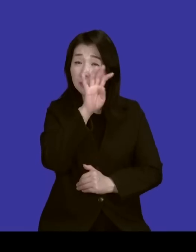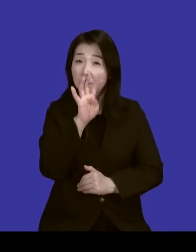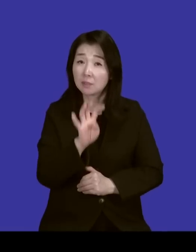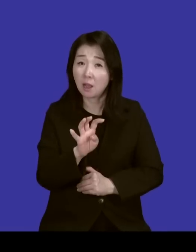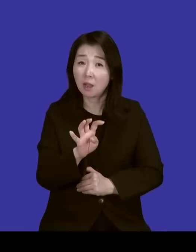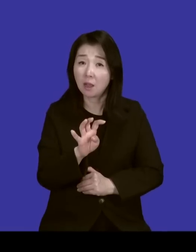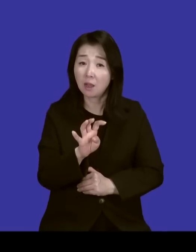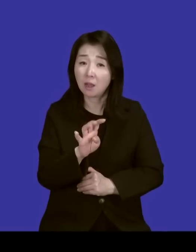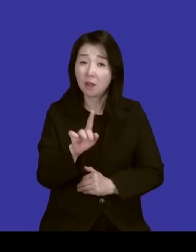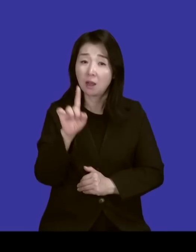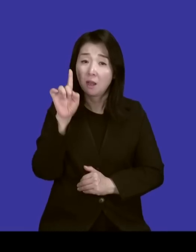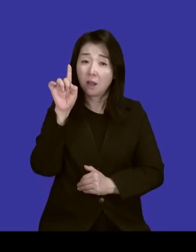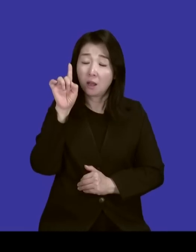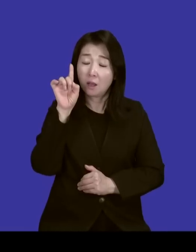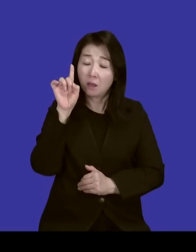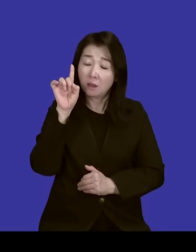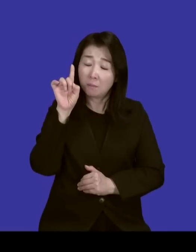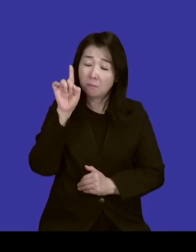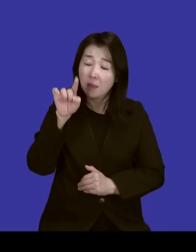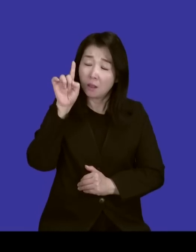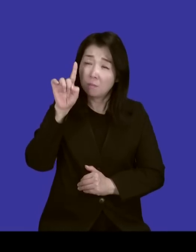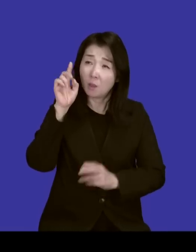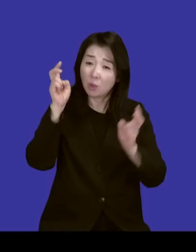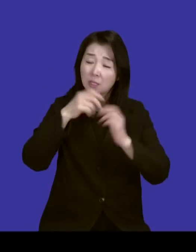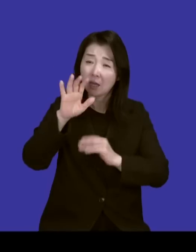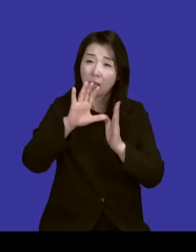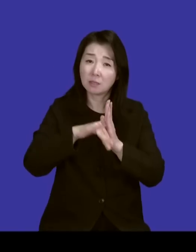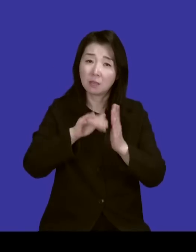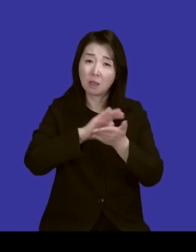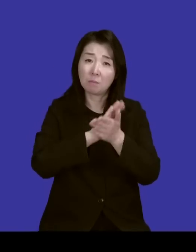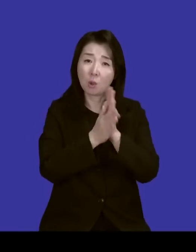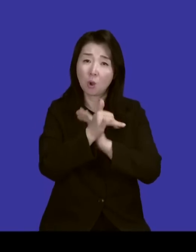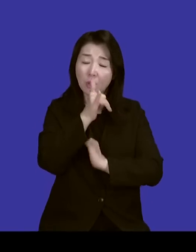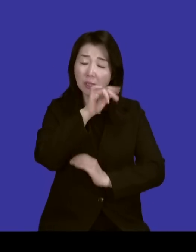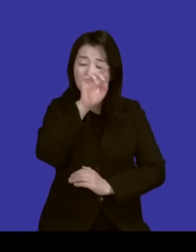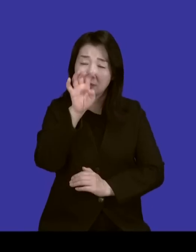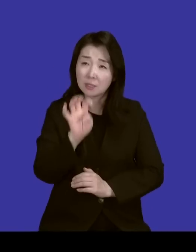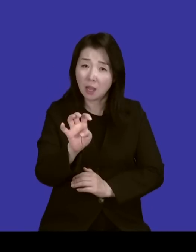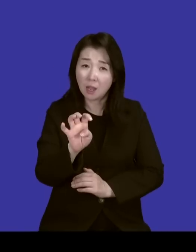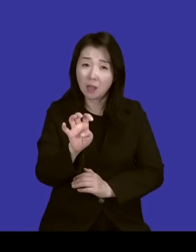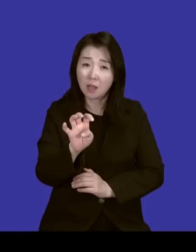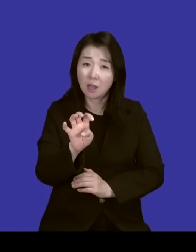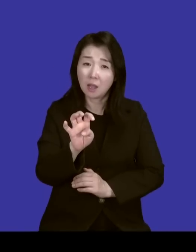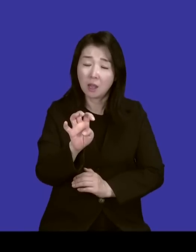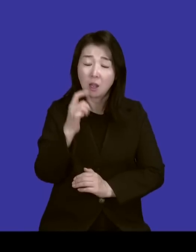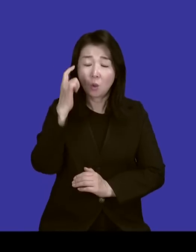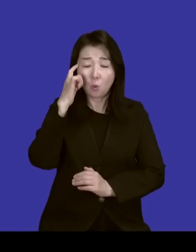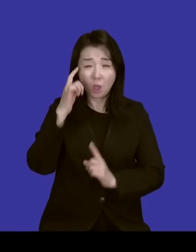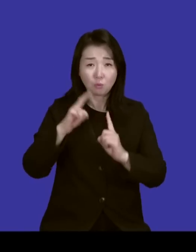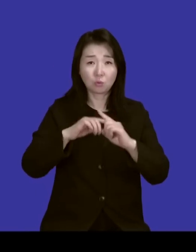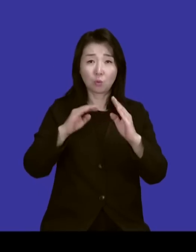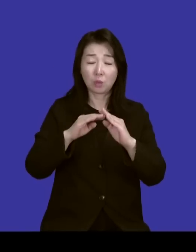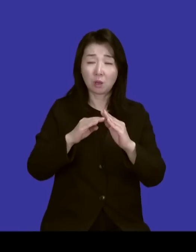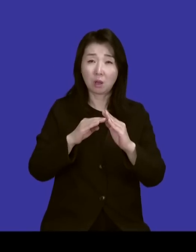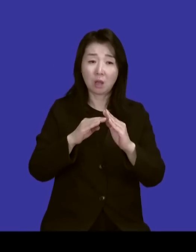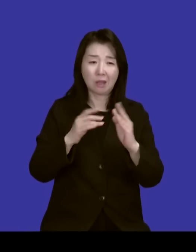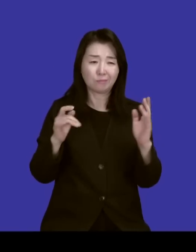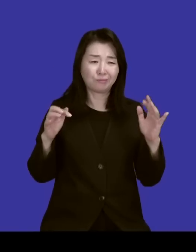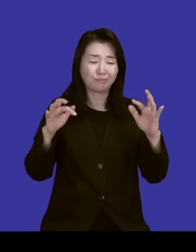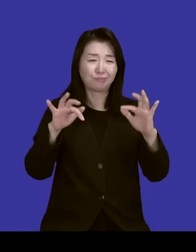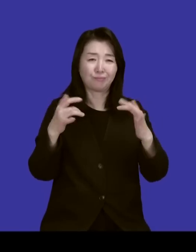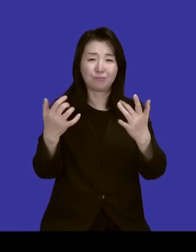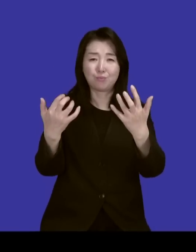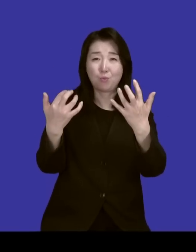내일 직장 나갈 때 변화가 있을까? 근데 마치 우리 교회가 수많은 사람들이 와서 예배드리고